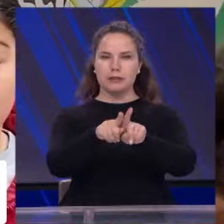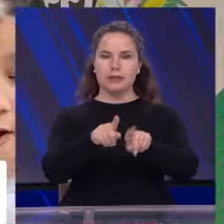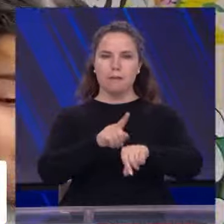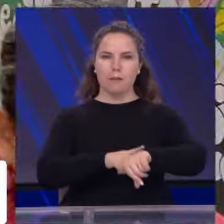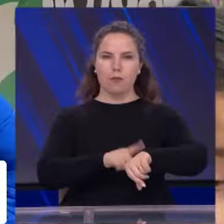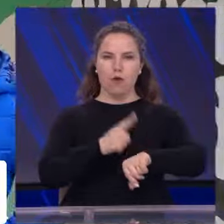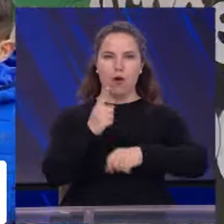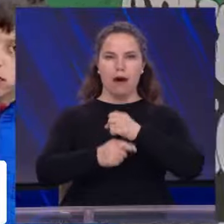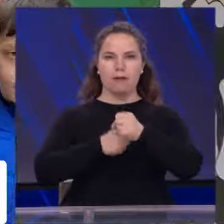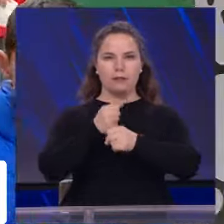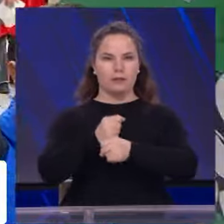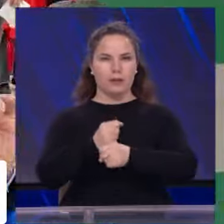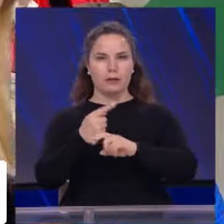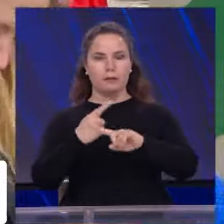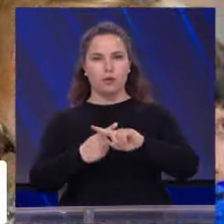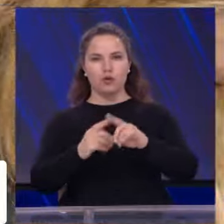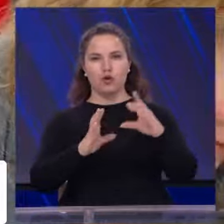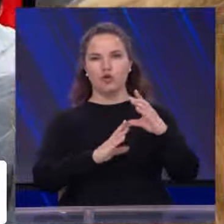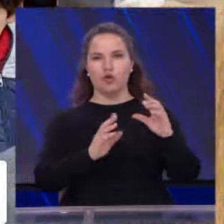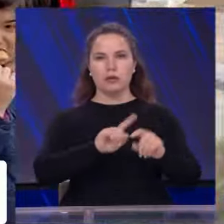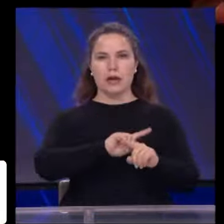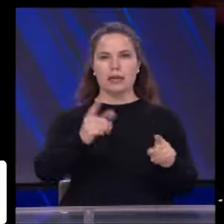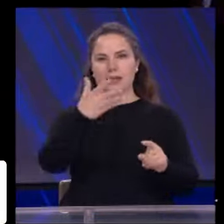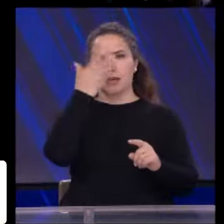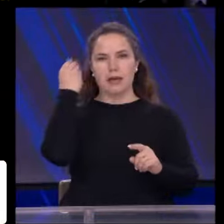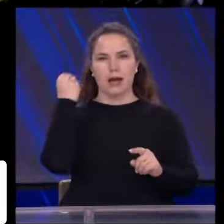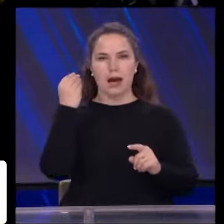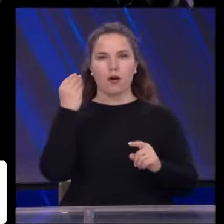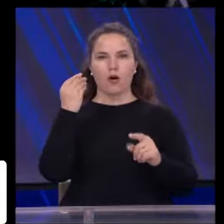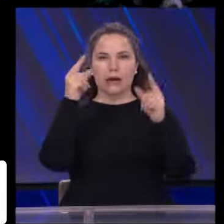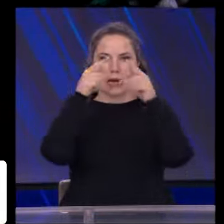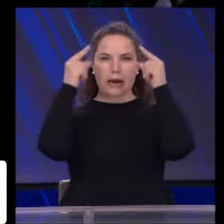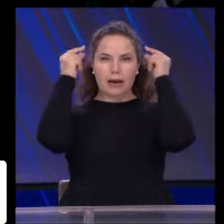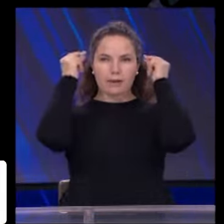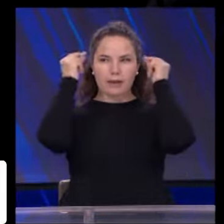si harrojnë, si dhe kjo zonë që po shpërndan petulla.